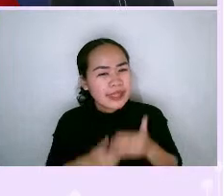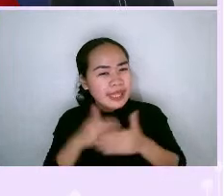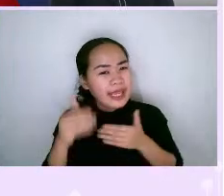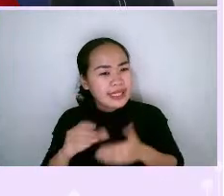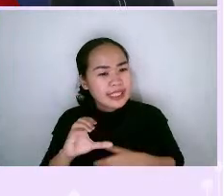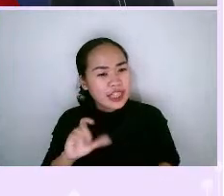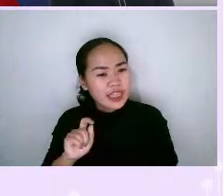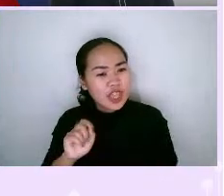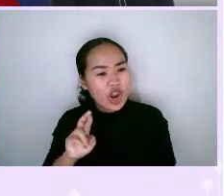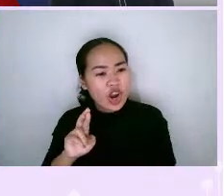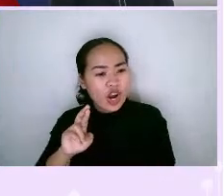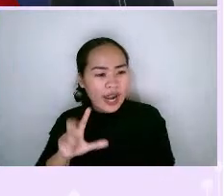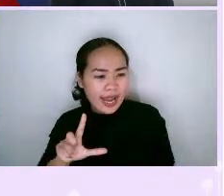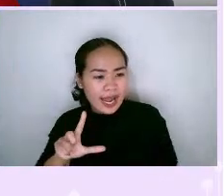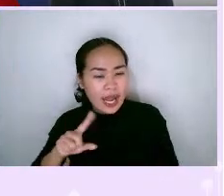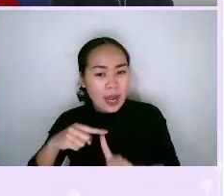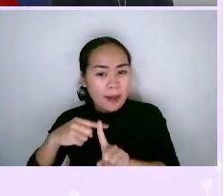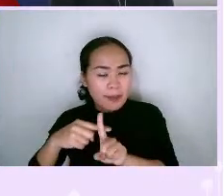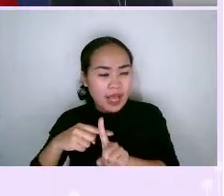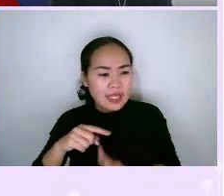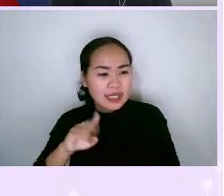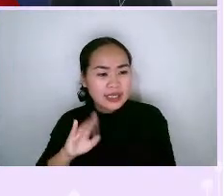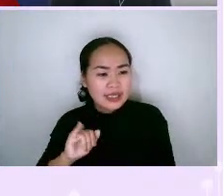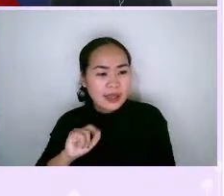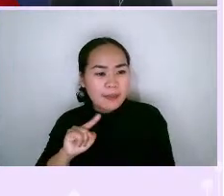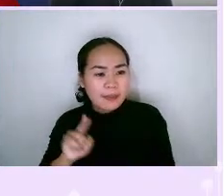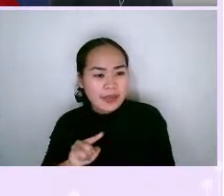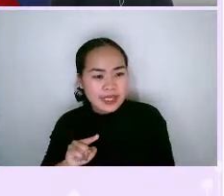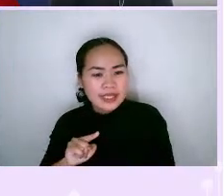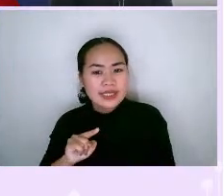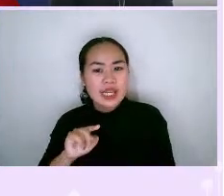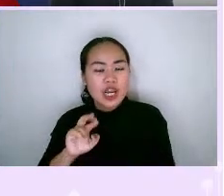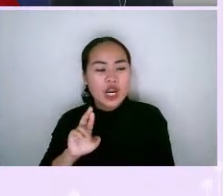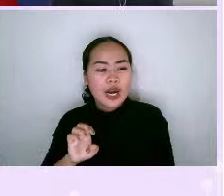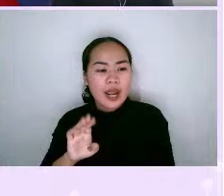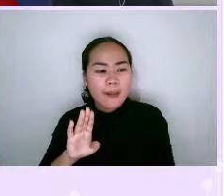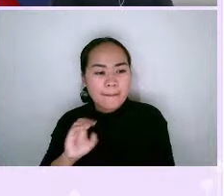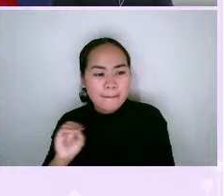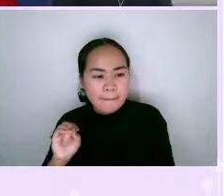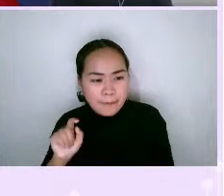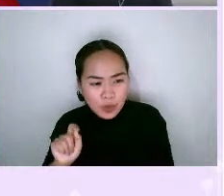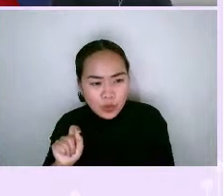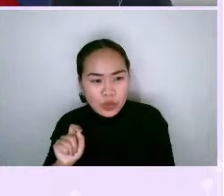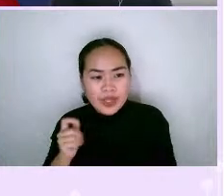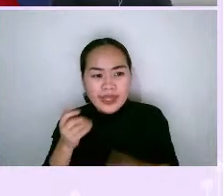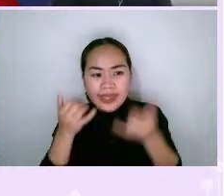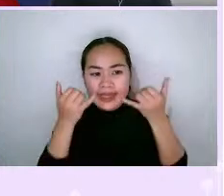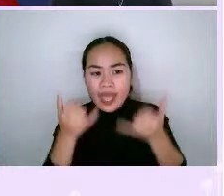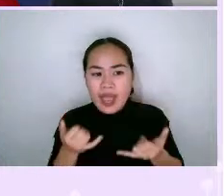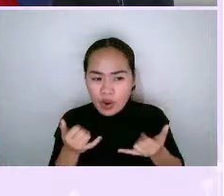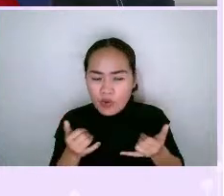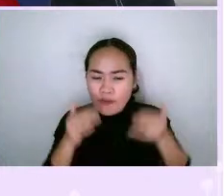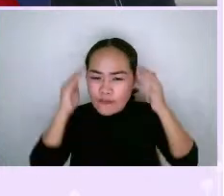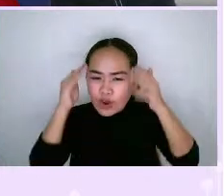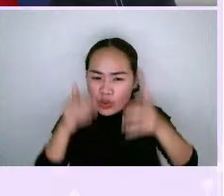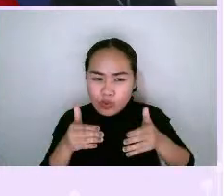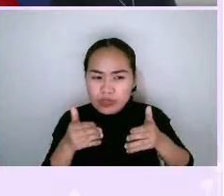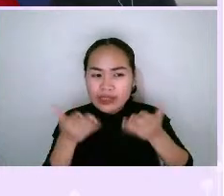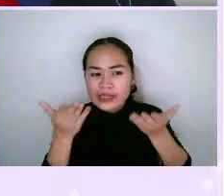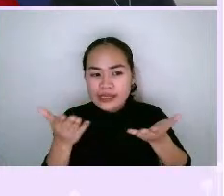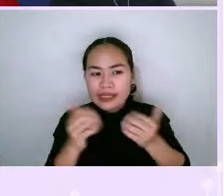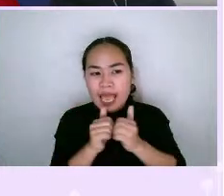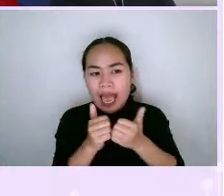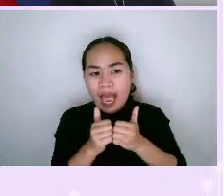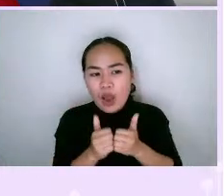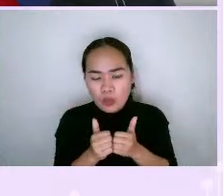Control Plus Biz Reboot Now. This one focuses on the conduct of webinars just